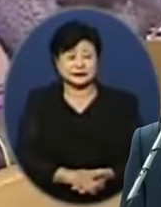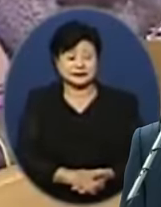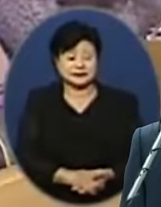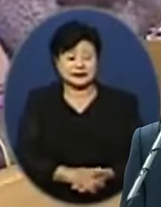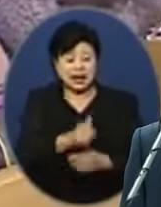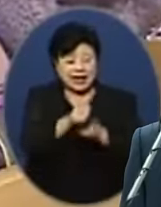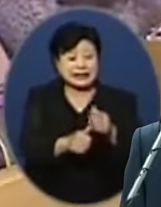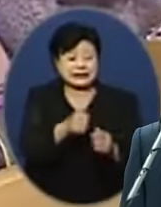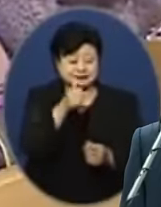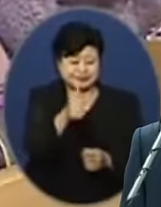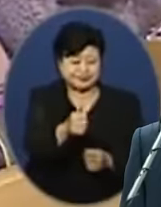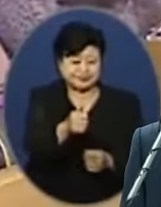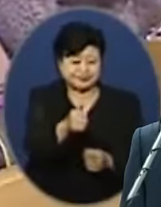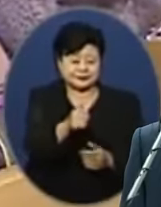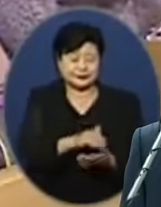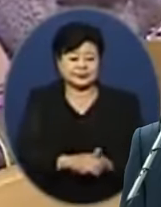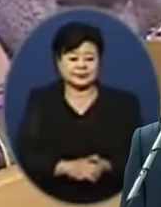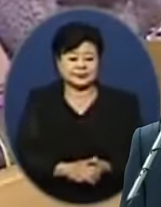하나님은